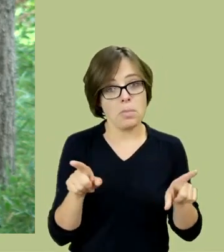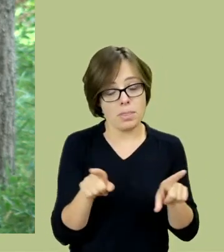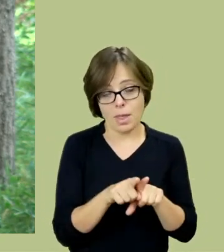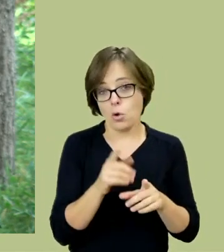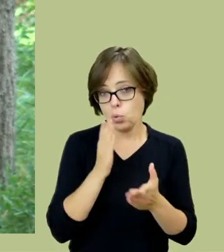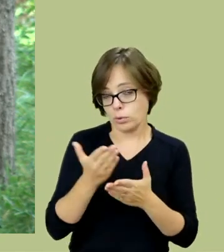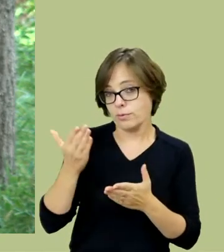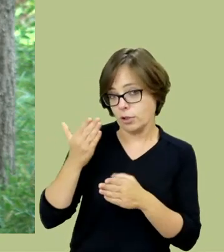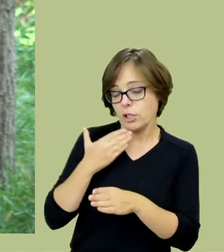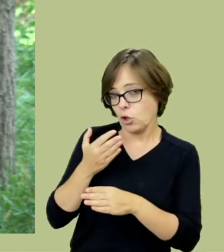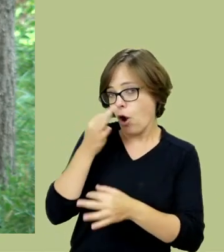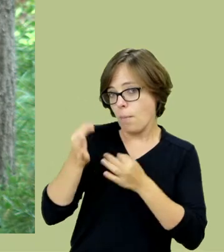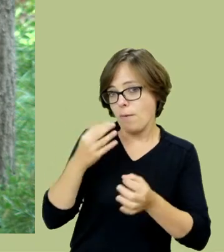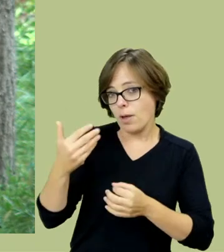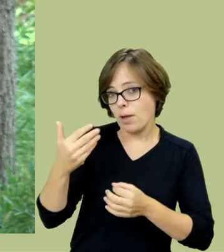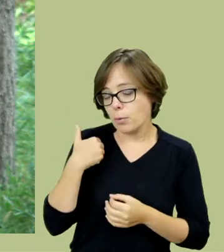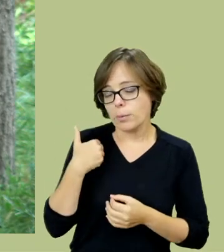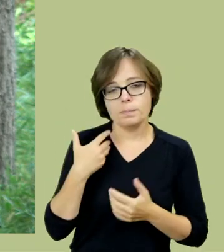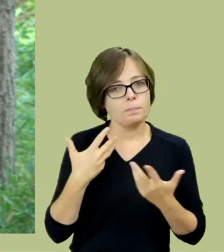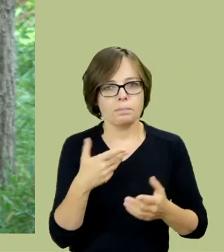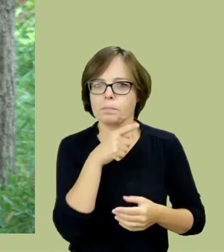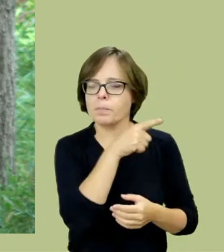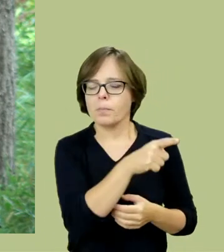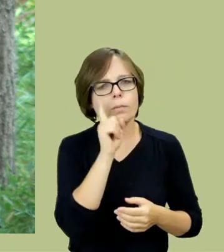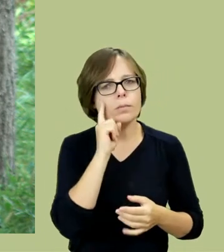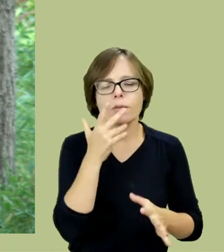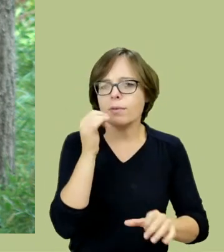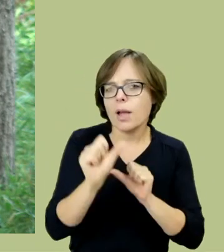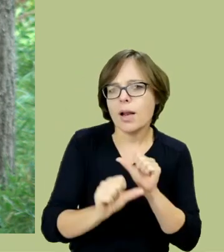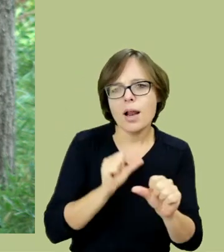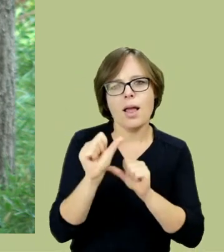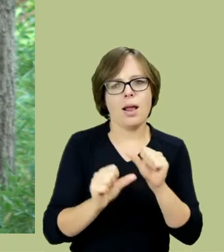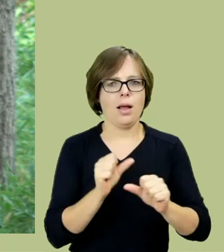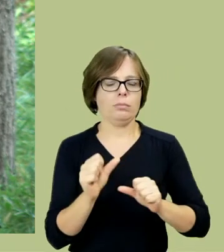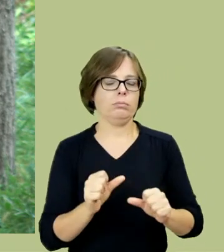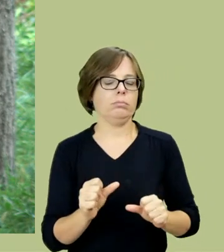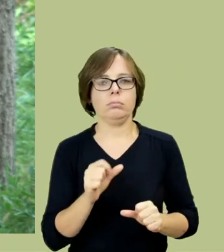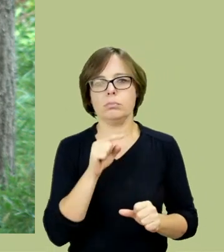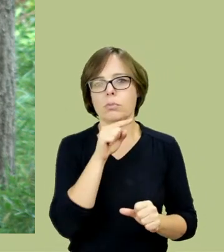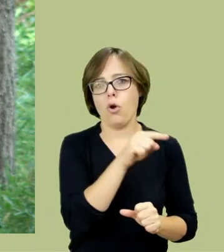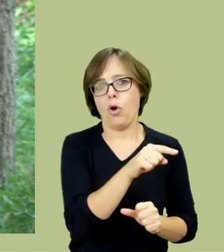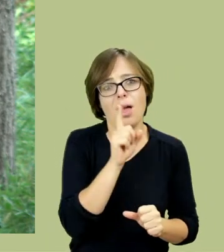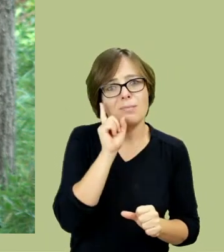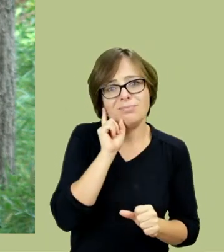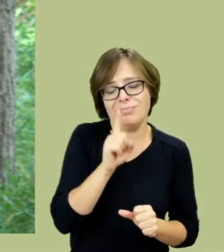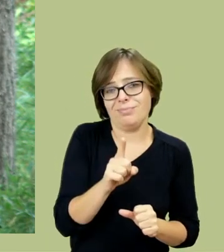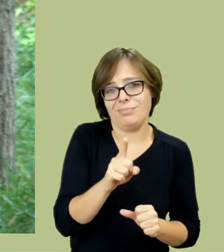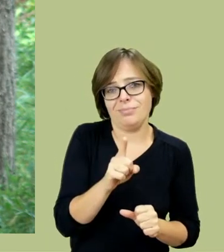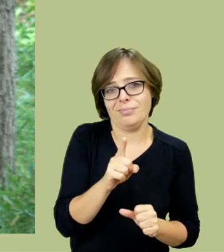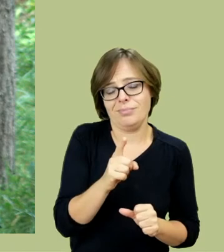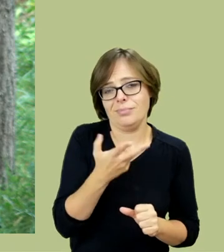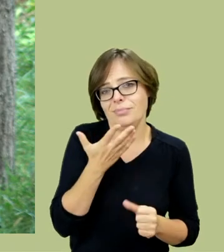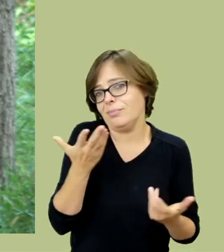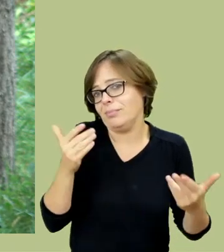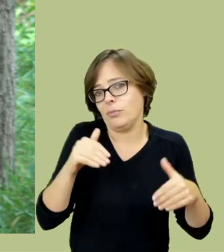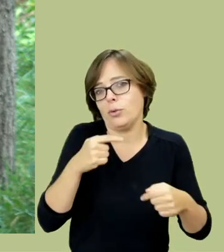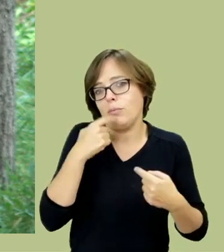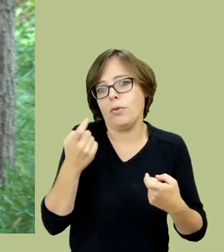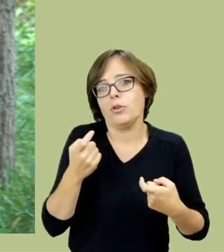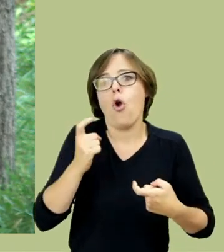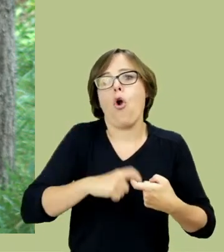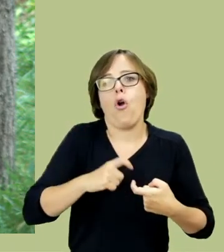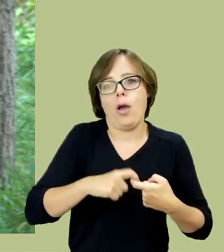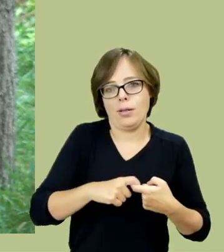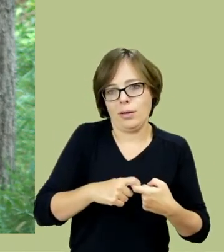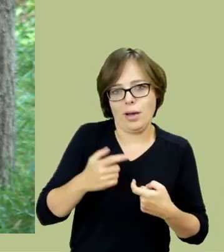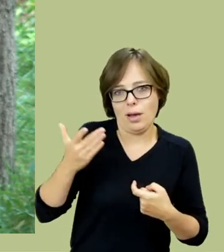tutaj, to, że była przez długie lata właściwie konkubiną, taką jakby cała Polska o